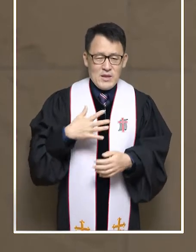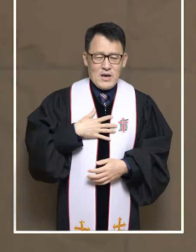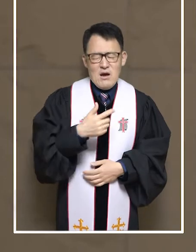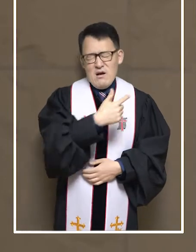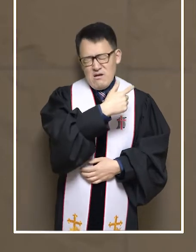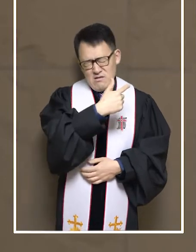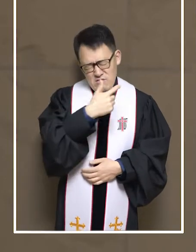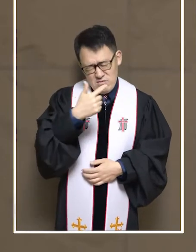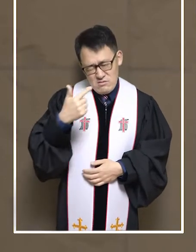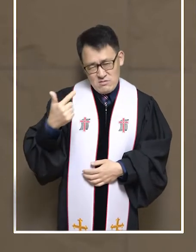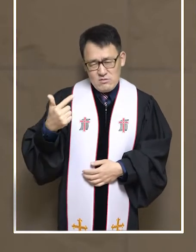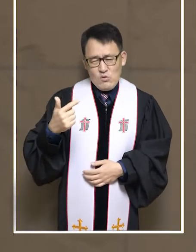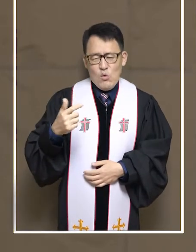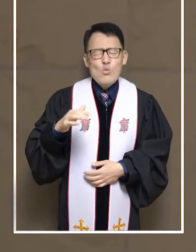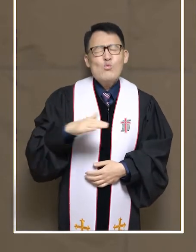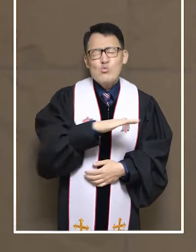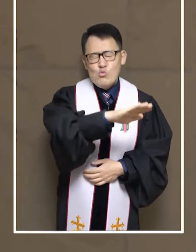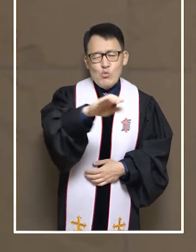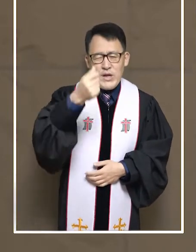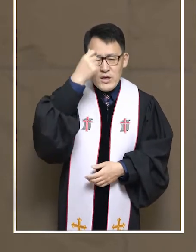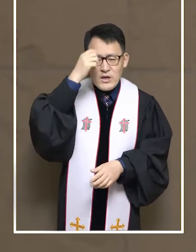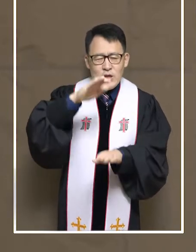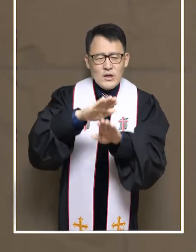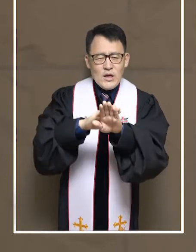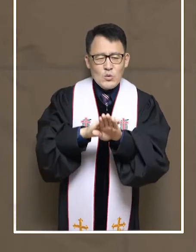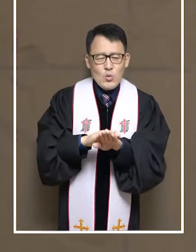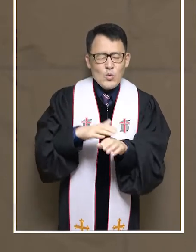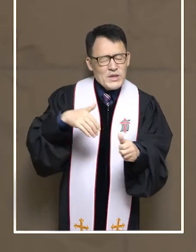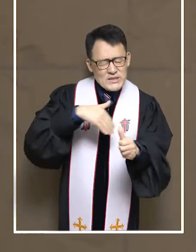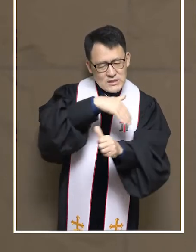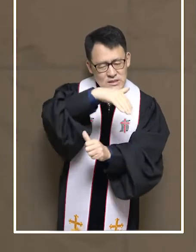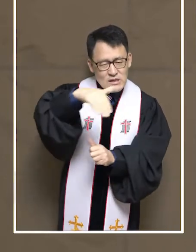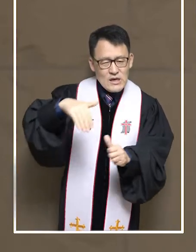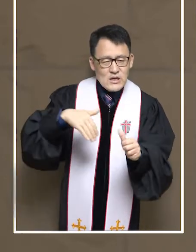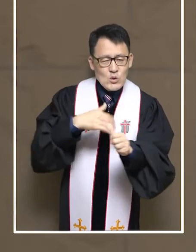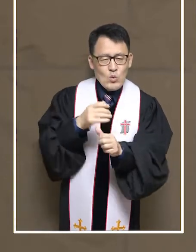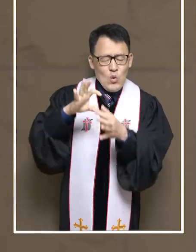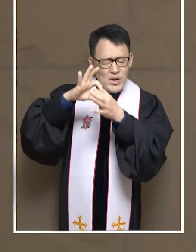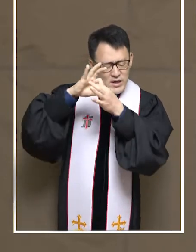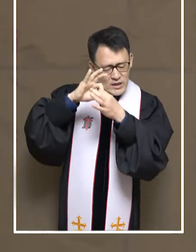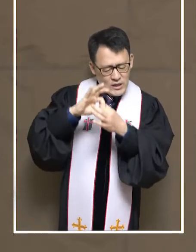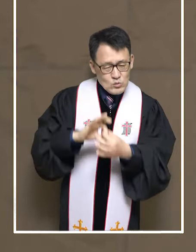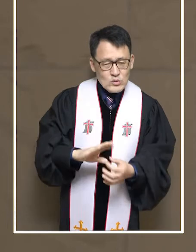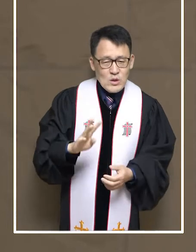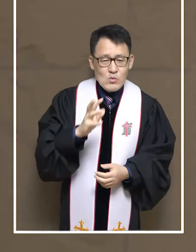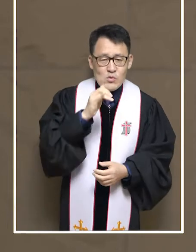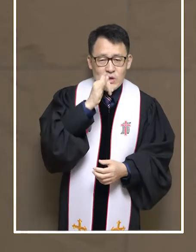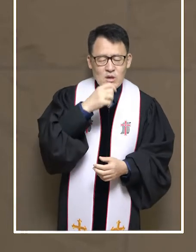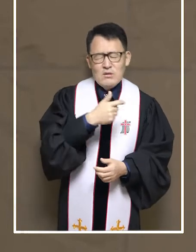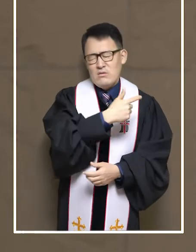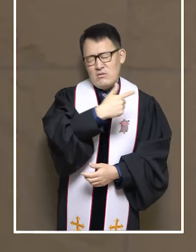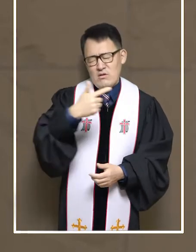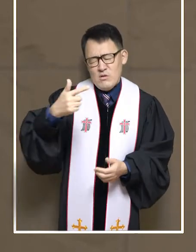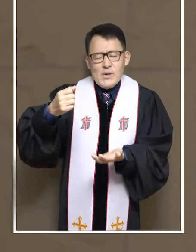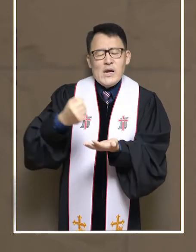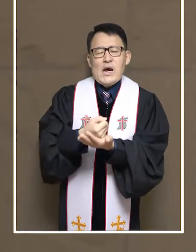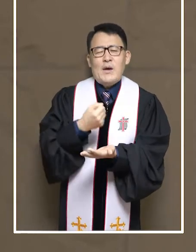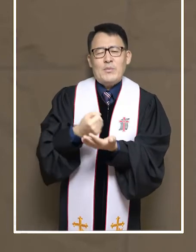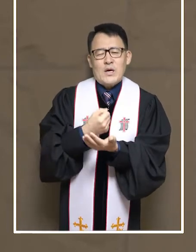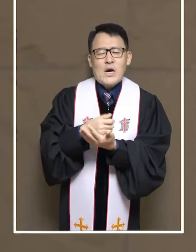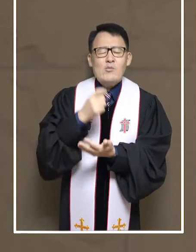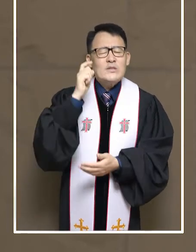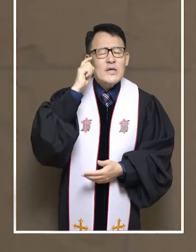답답함이 얼마나 큽니까? 오늘 우리 예배도 이런 상황에서 계속되고 있으니